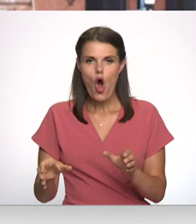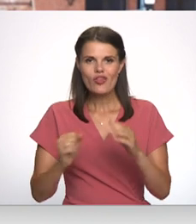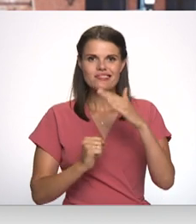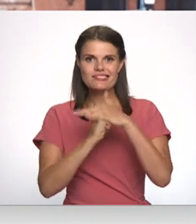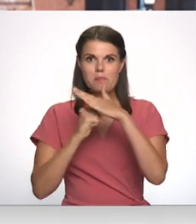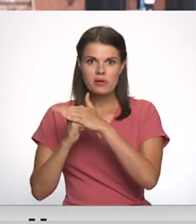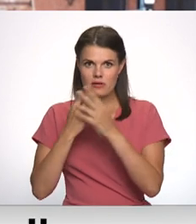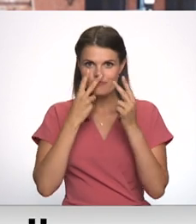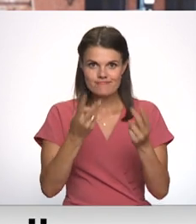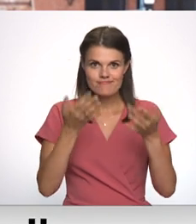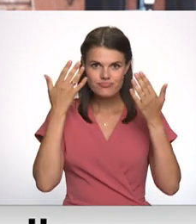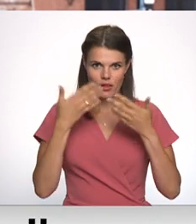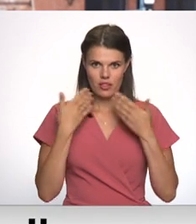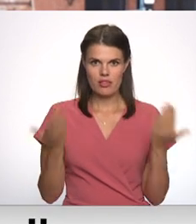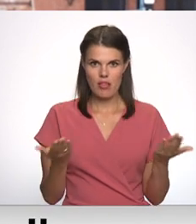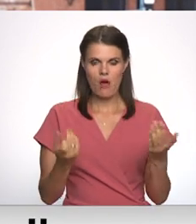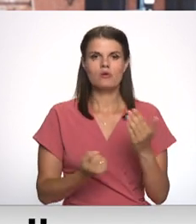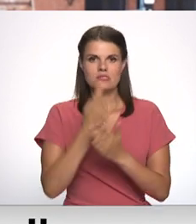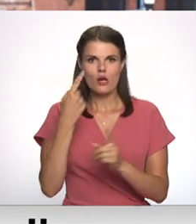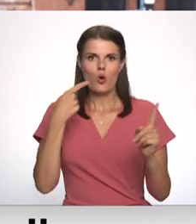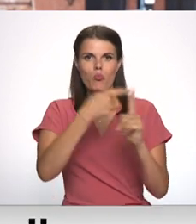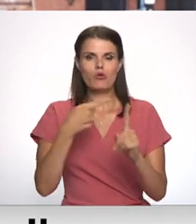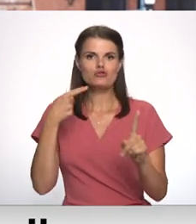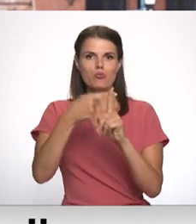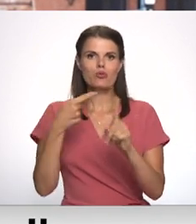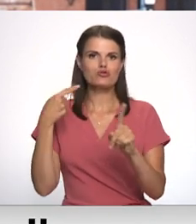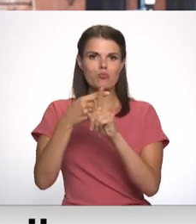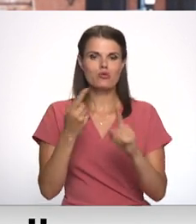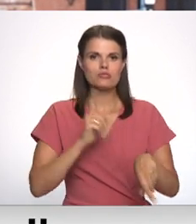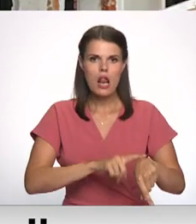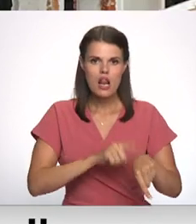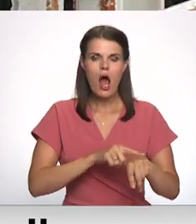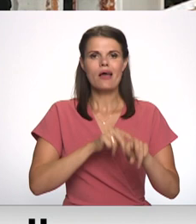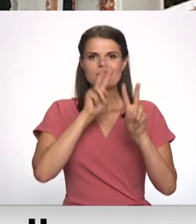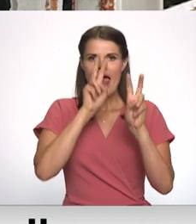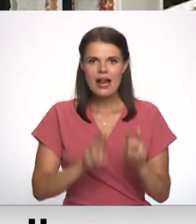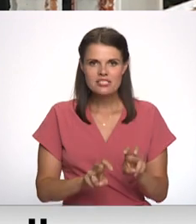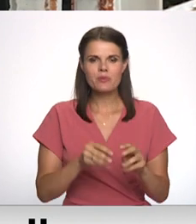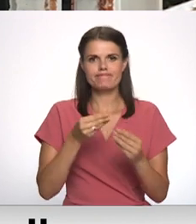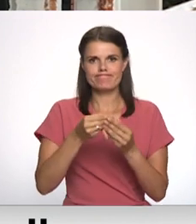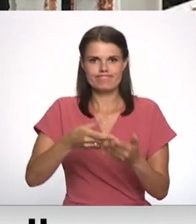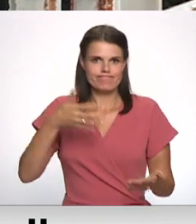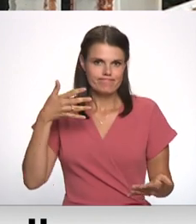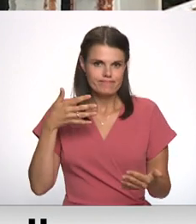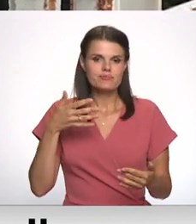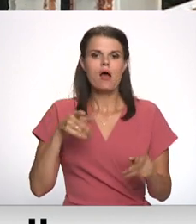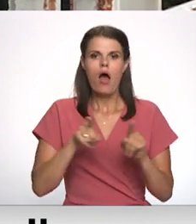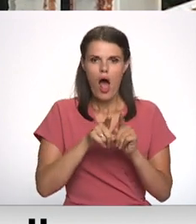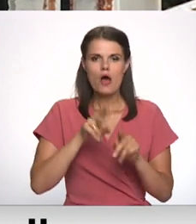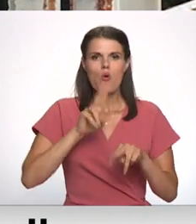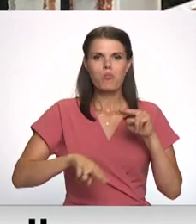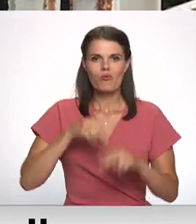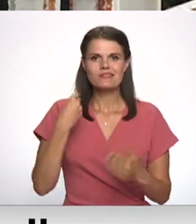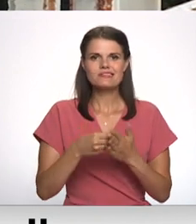stiprinājumā, viņas nebija. Un tas viss nes līdz laika ekspertīzes un arī, protams, izmaksas. Otrs iemesls – būvniecības